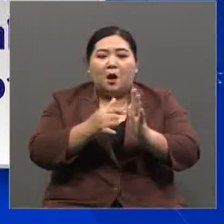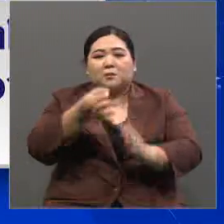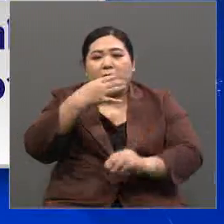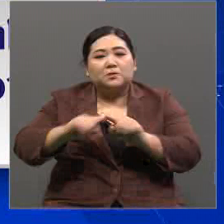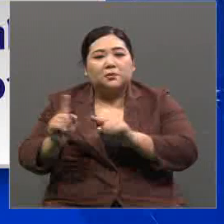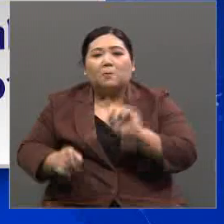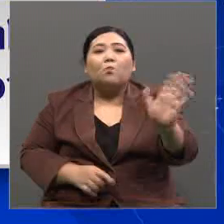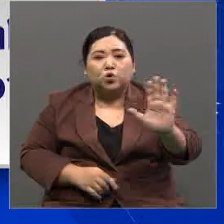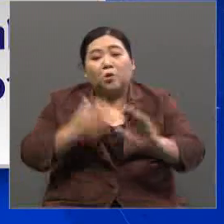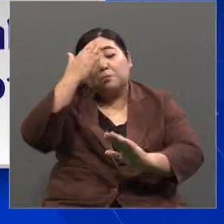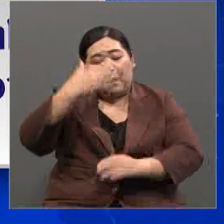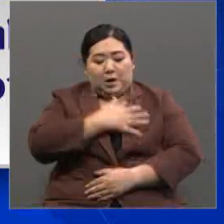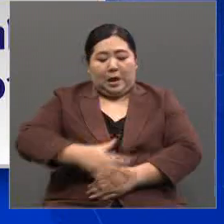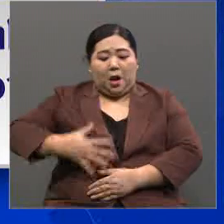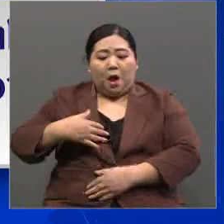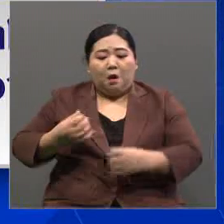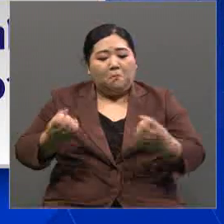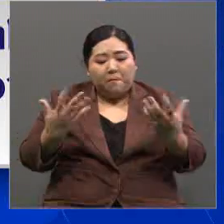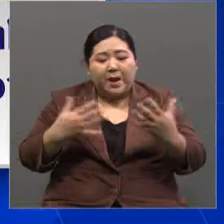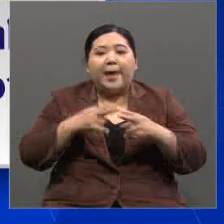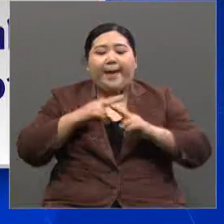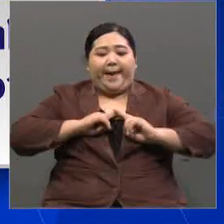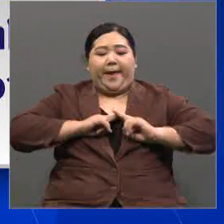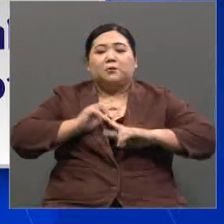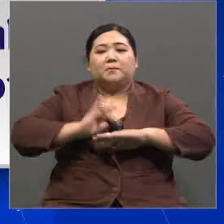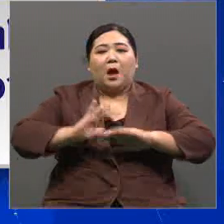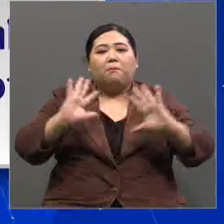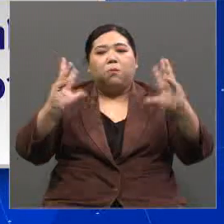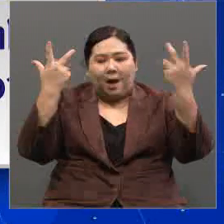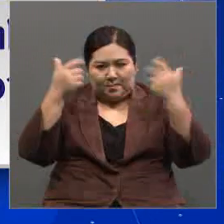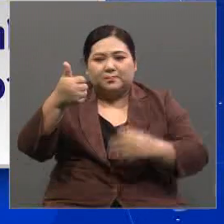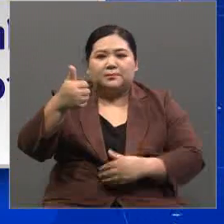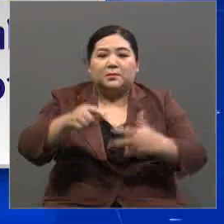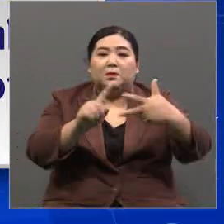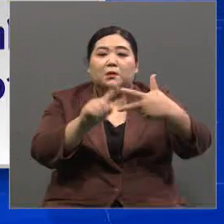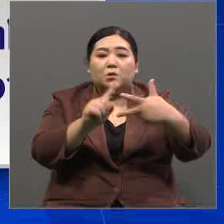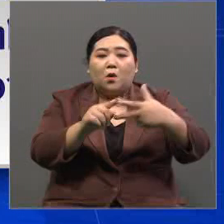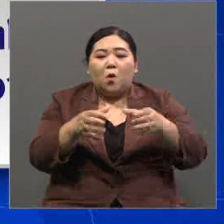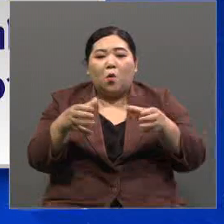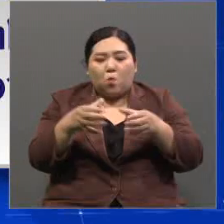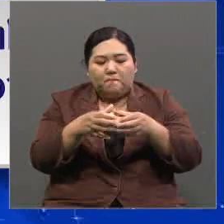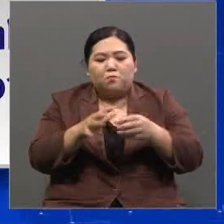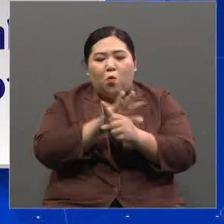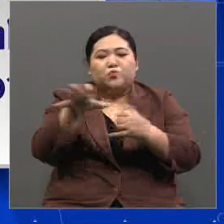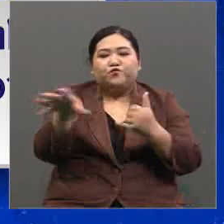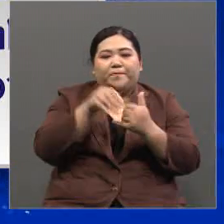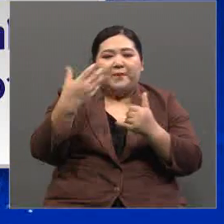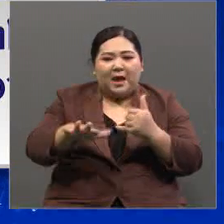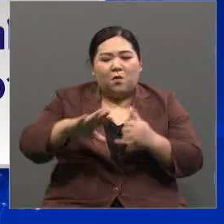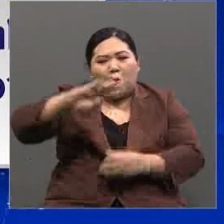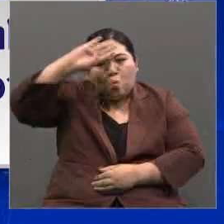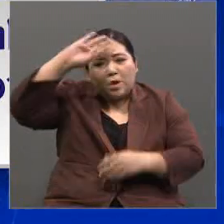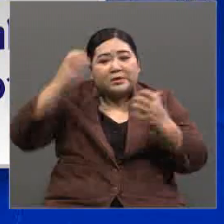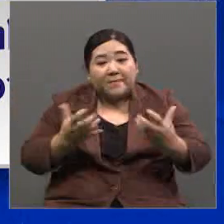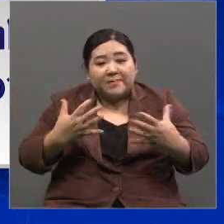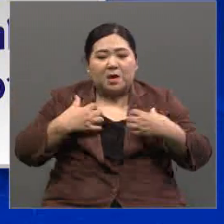องจากว่าผู้ป่วยกลุ่มดังกล่าวเนี่ยสามารถที่จะหายเองได้ค่ะส่วนกลุ่มผู้ป่วยที่มีอาการไม่รุนแรงไม่มีปอดอักเสบไม่มี